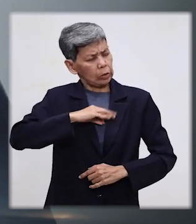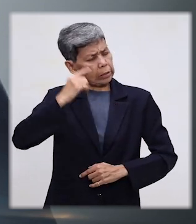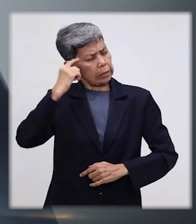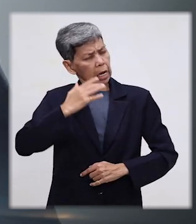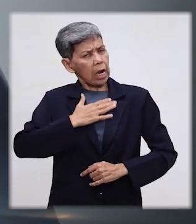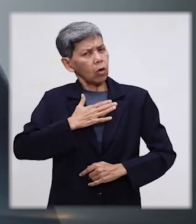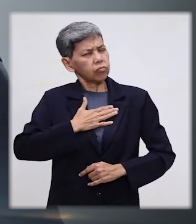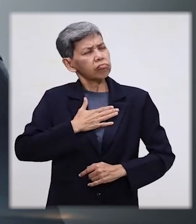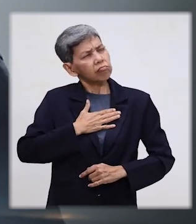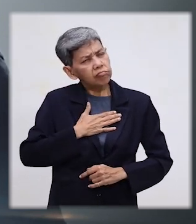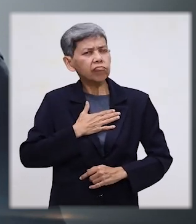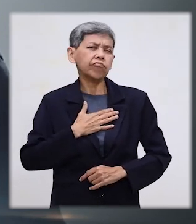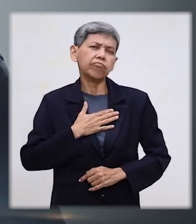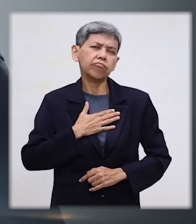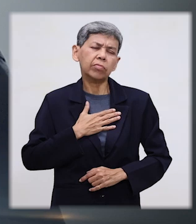อดว่า